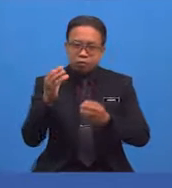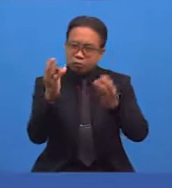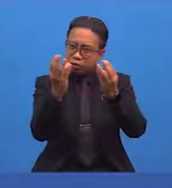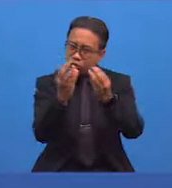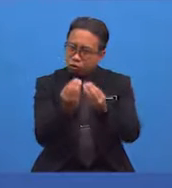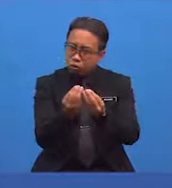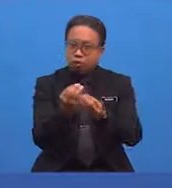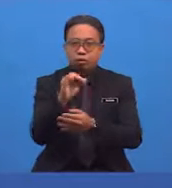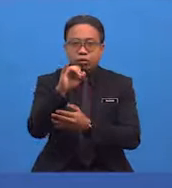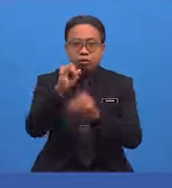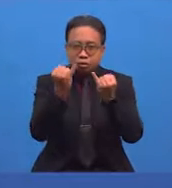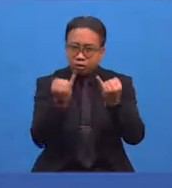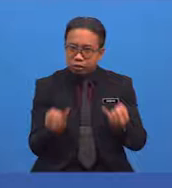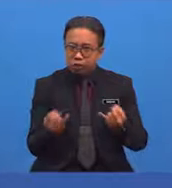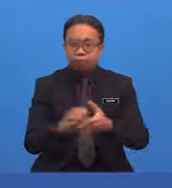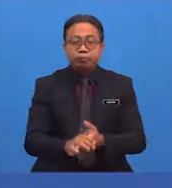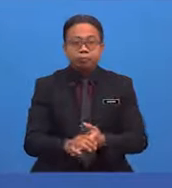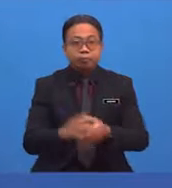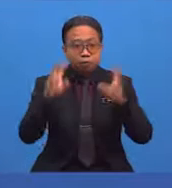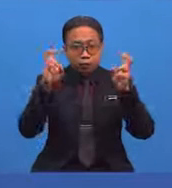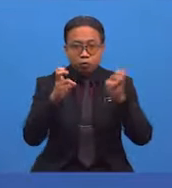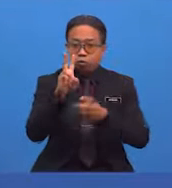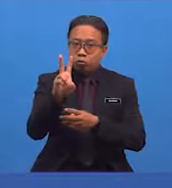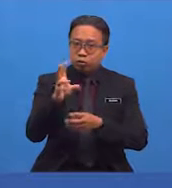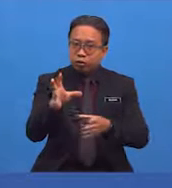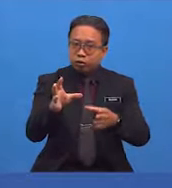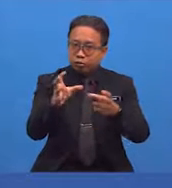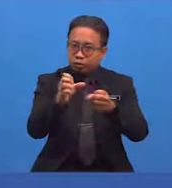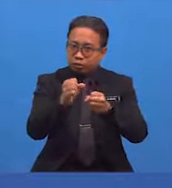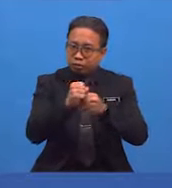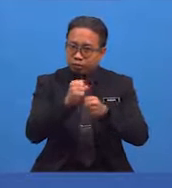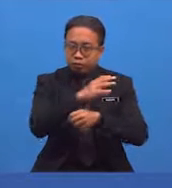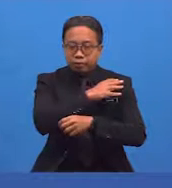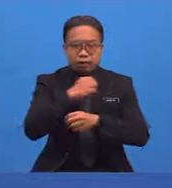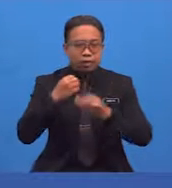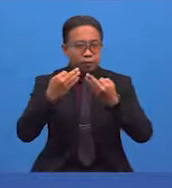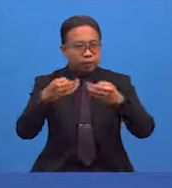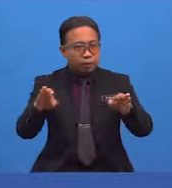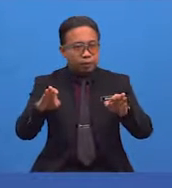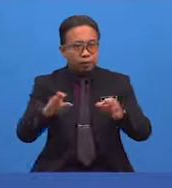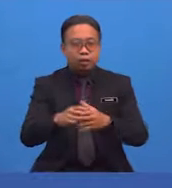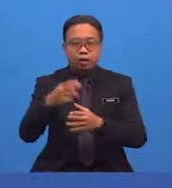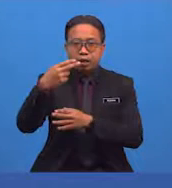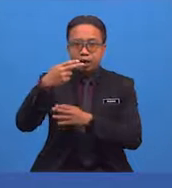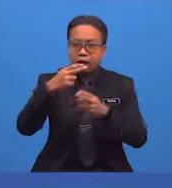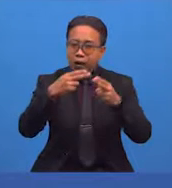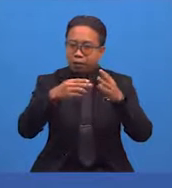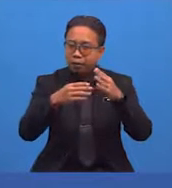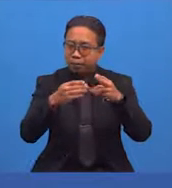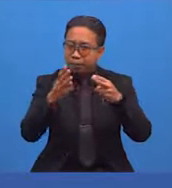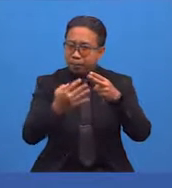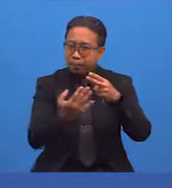jirim. Dan tajuk yang kedua, penyerapan dan pembebasan haba oleh